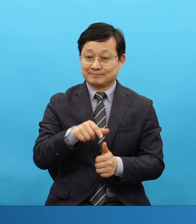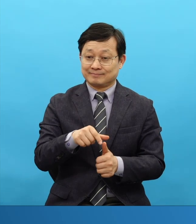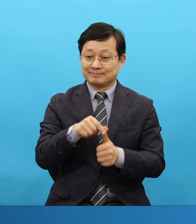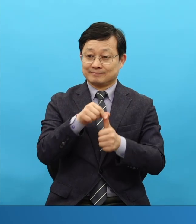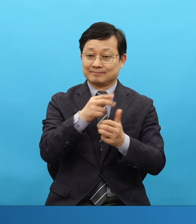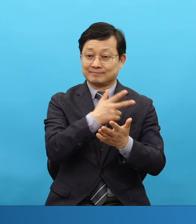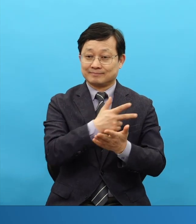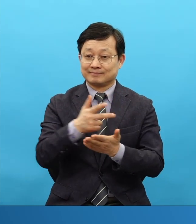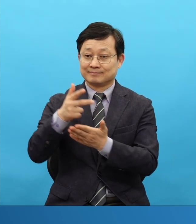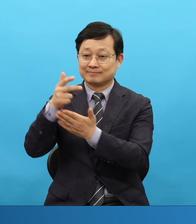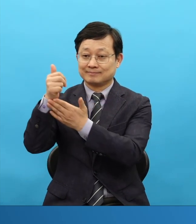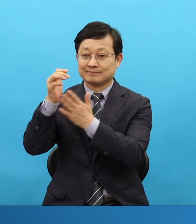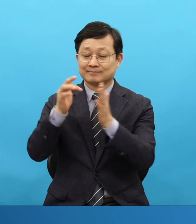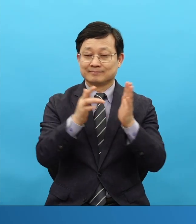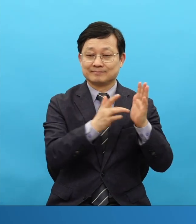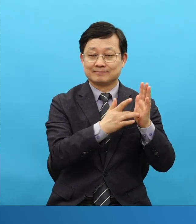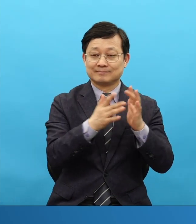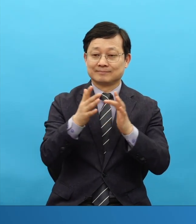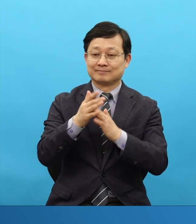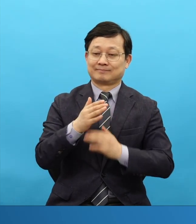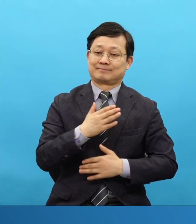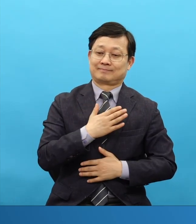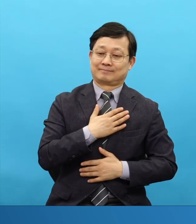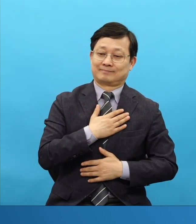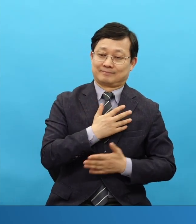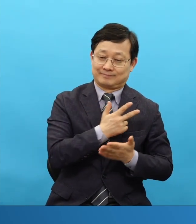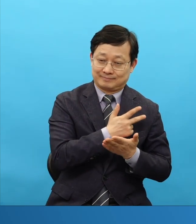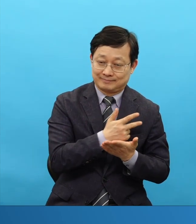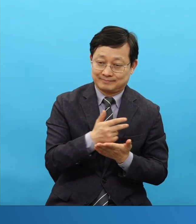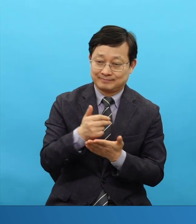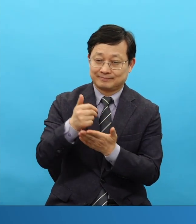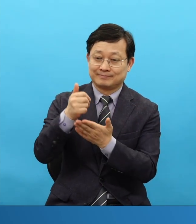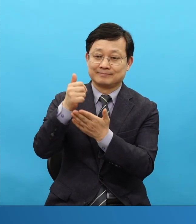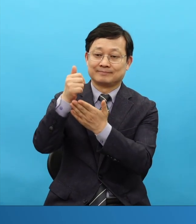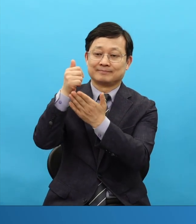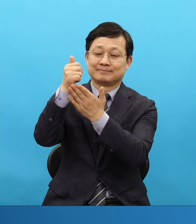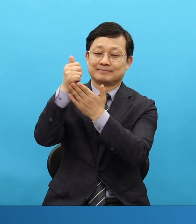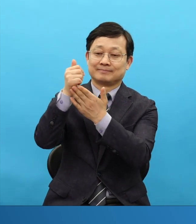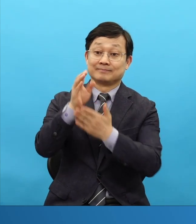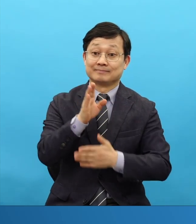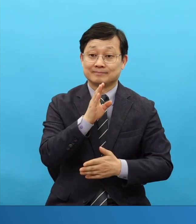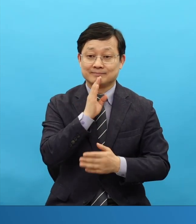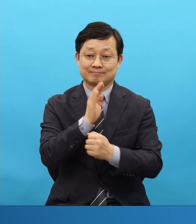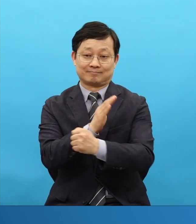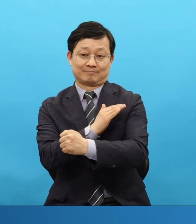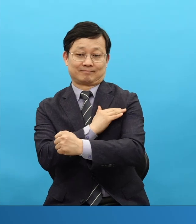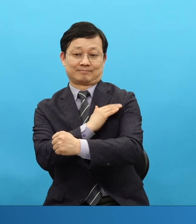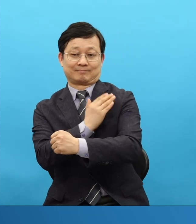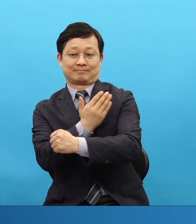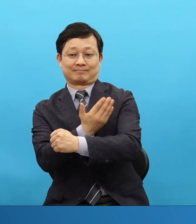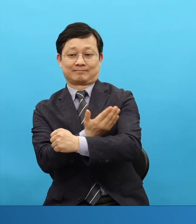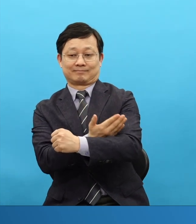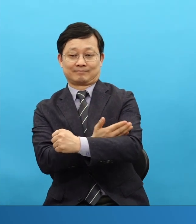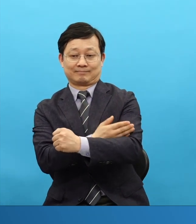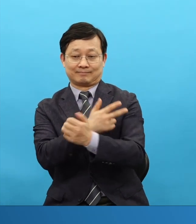놀라운 구세주 예수 내 주 참